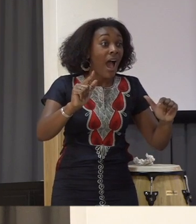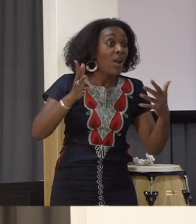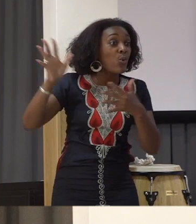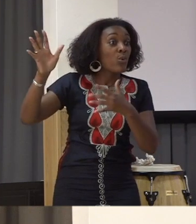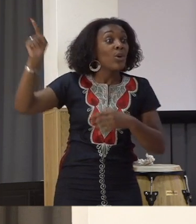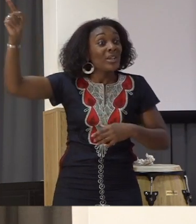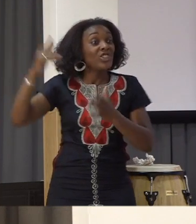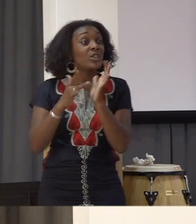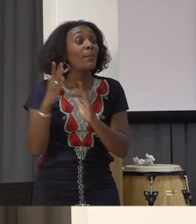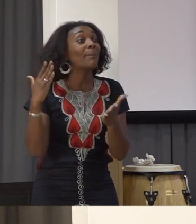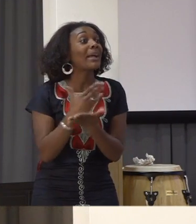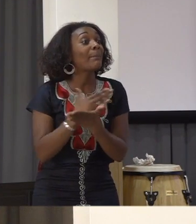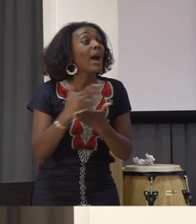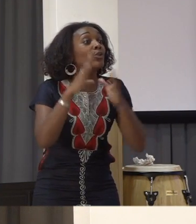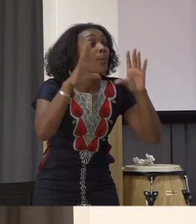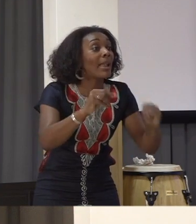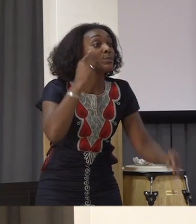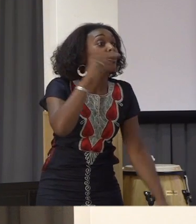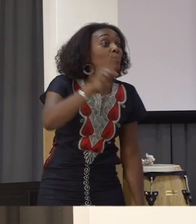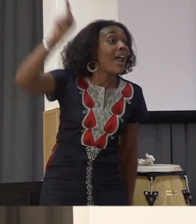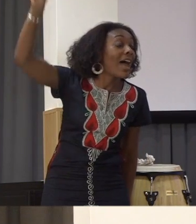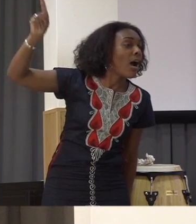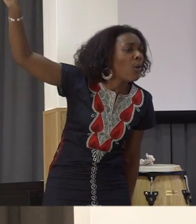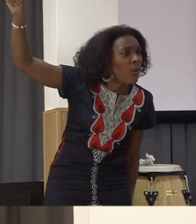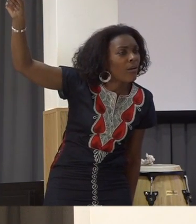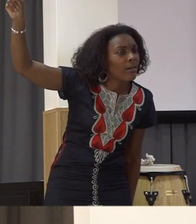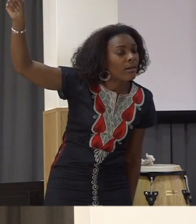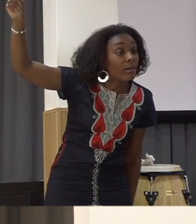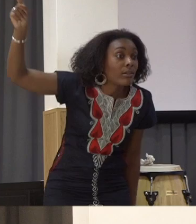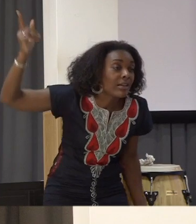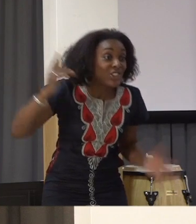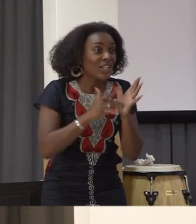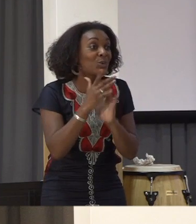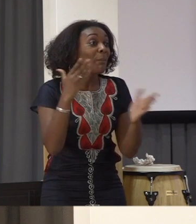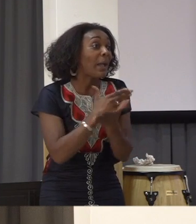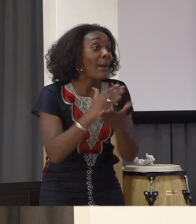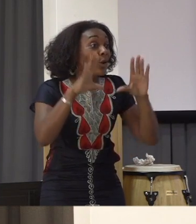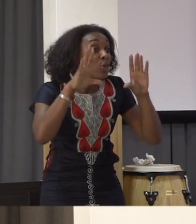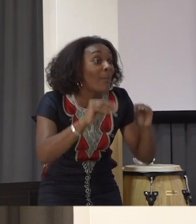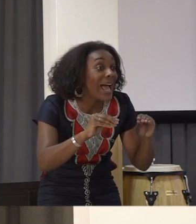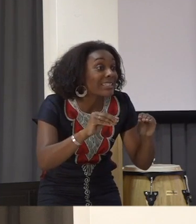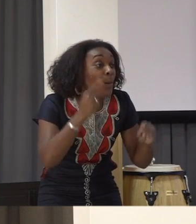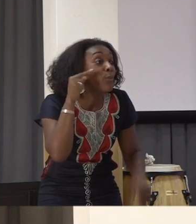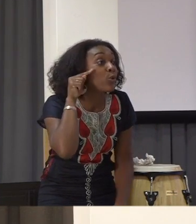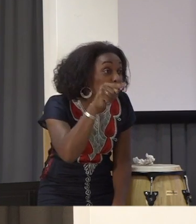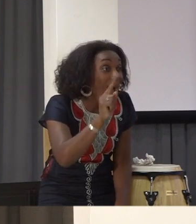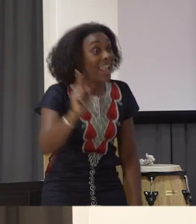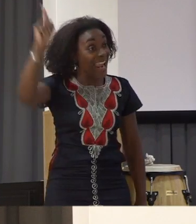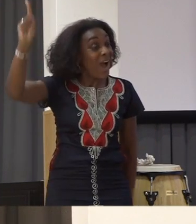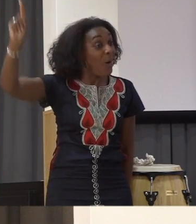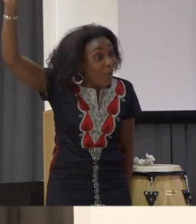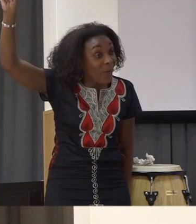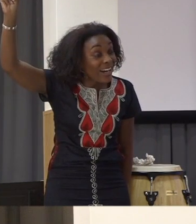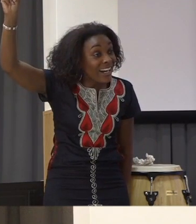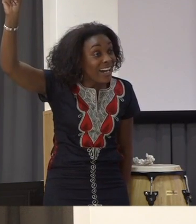le paradis. Est-ce que tu te rends compte de ça? Le Seigneur est en train de préparer une demeure dans une cité